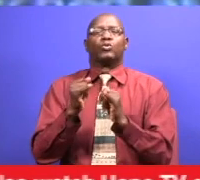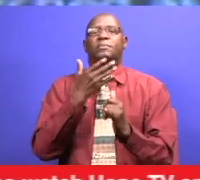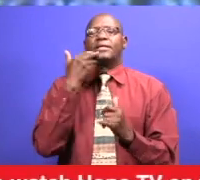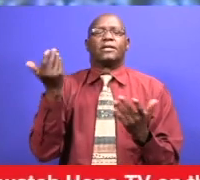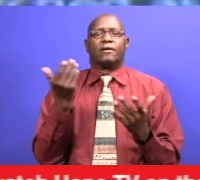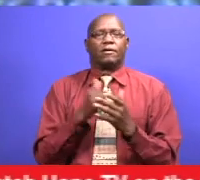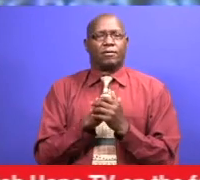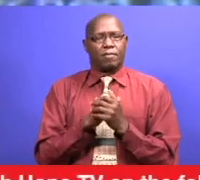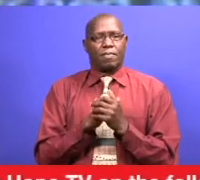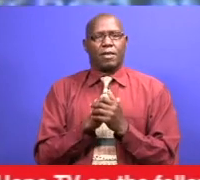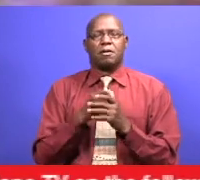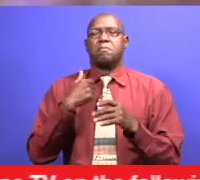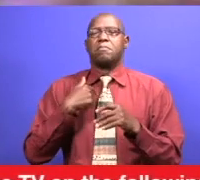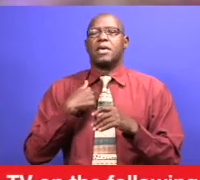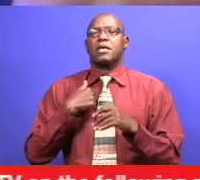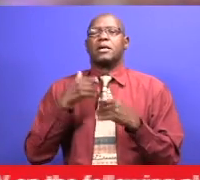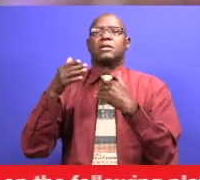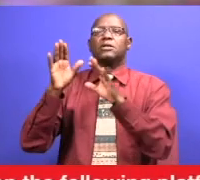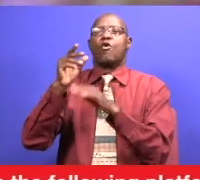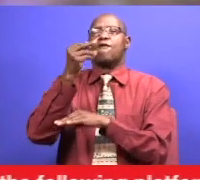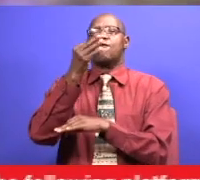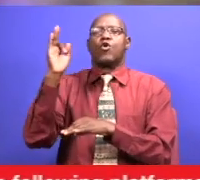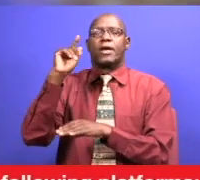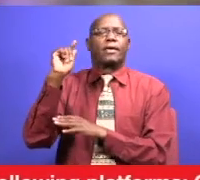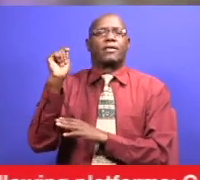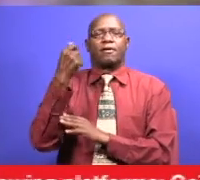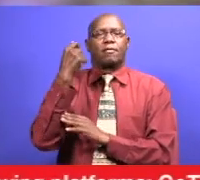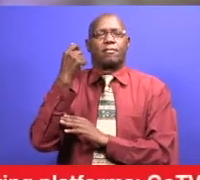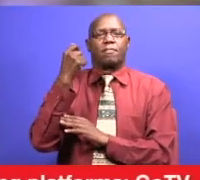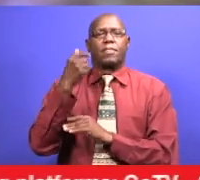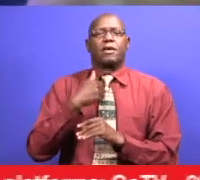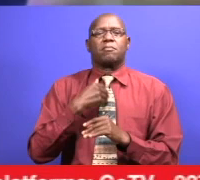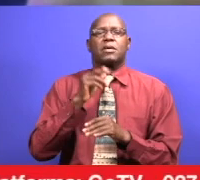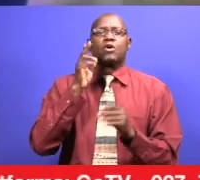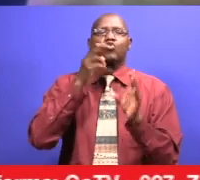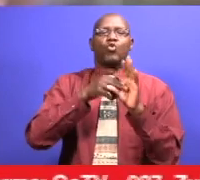Mimi nilipotoka katika chama changu cha Ford Kenya, kuingia NDP,